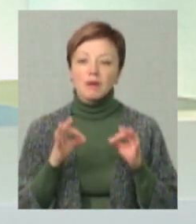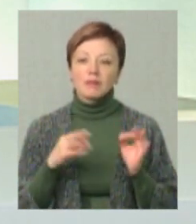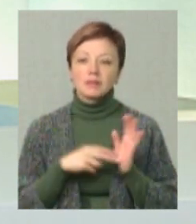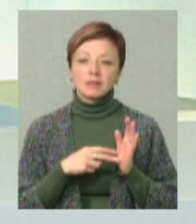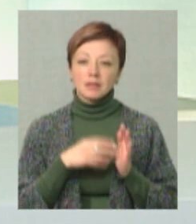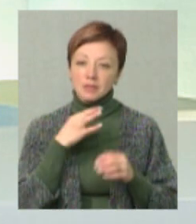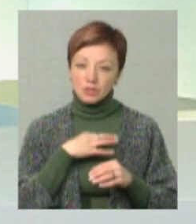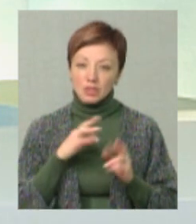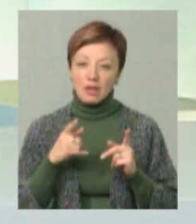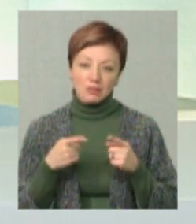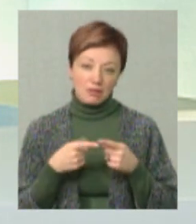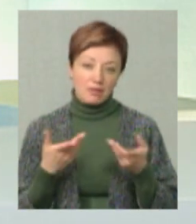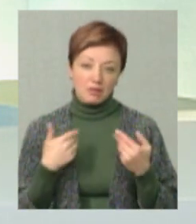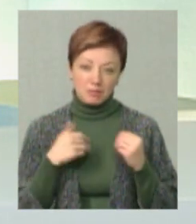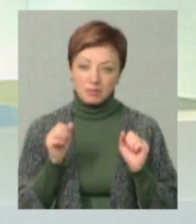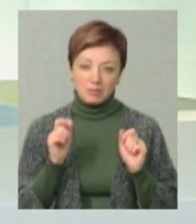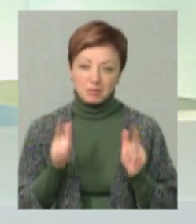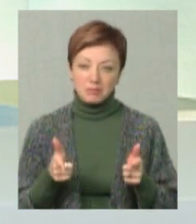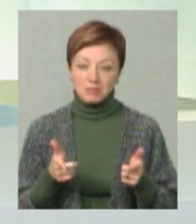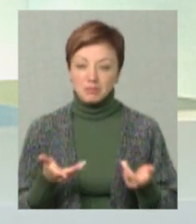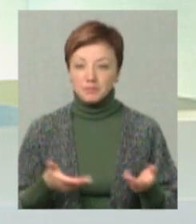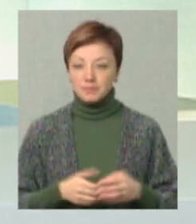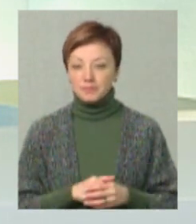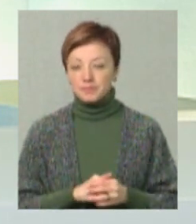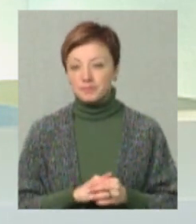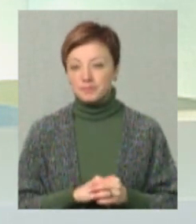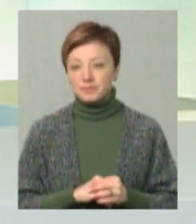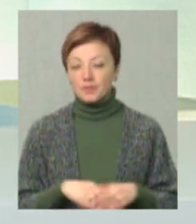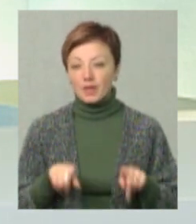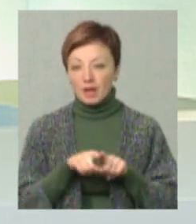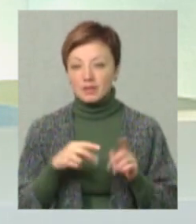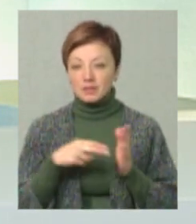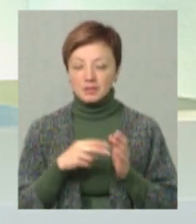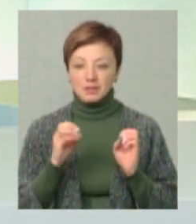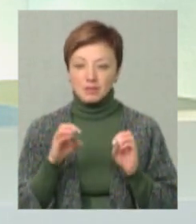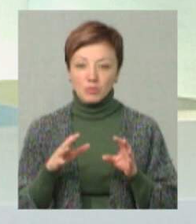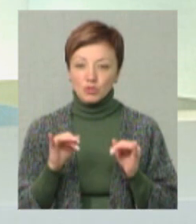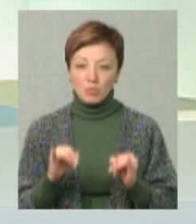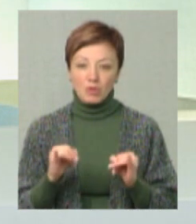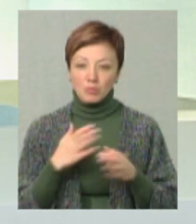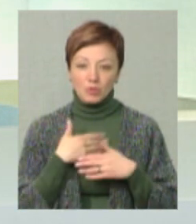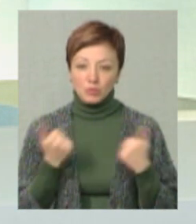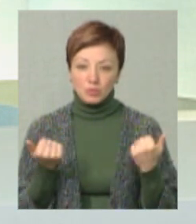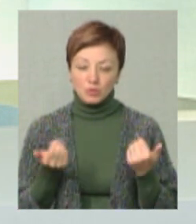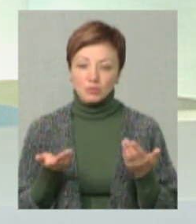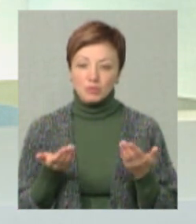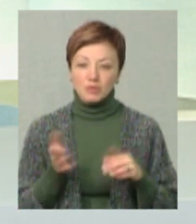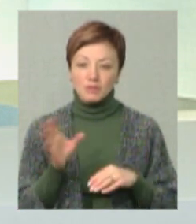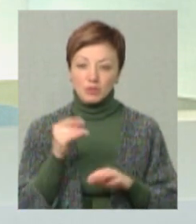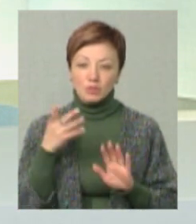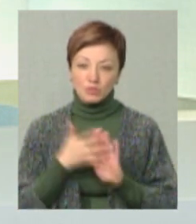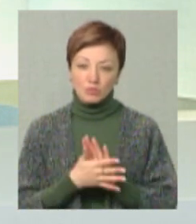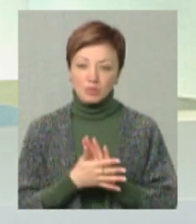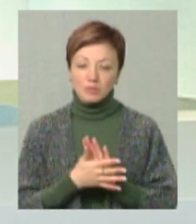правильна ціна? То скажіть, як здавати? Ми, власне, по такій ціні здамо, ми нічого поганого не хочемо, ми